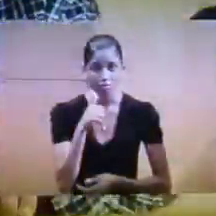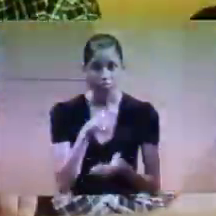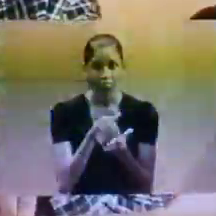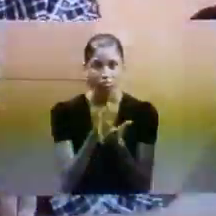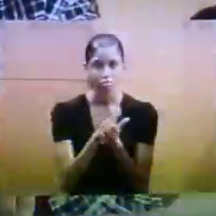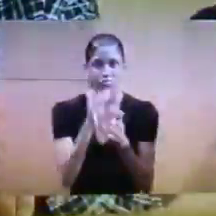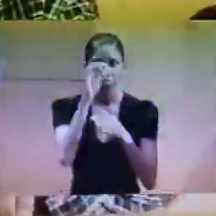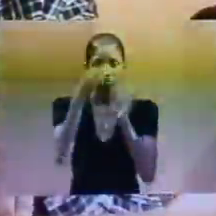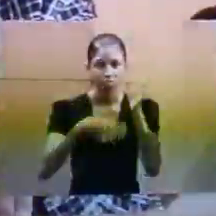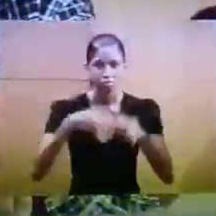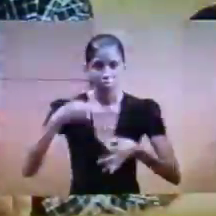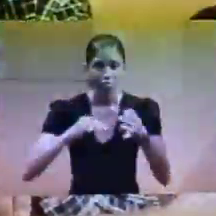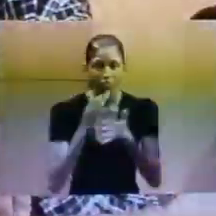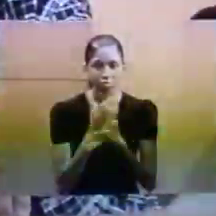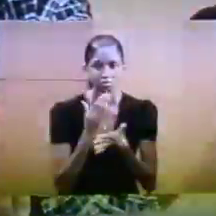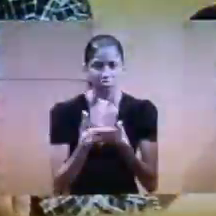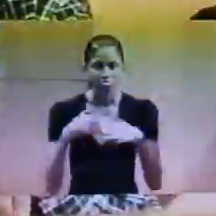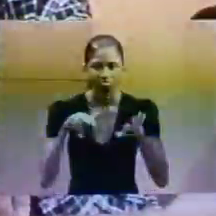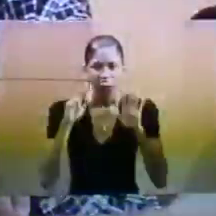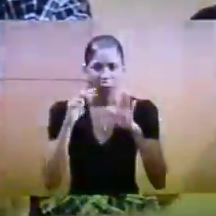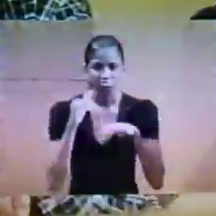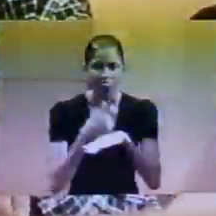y a un jugement en première instance,